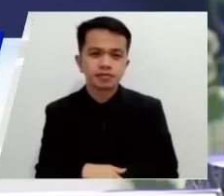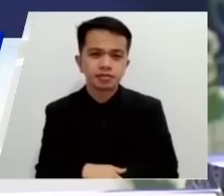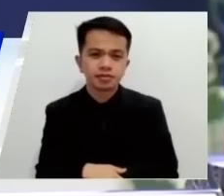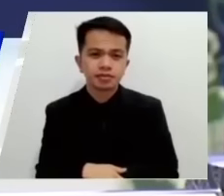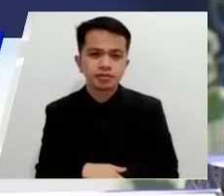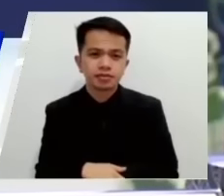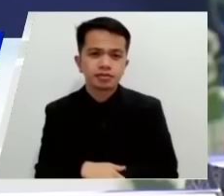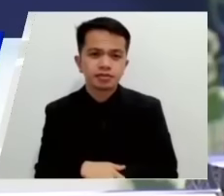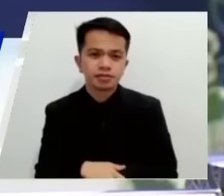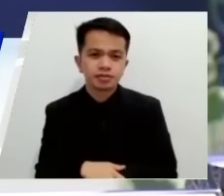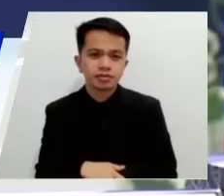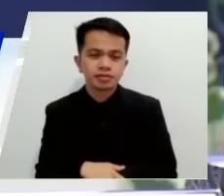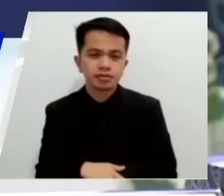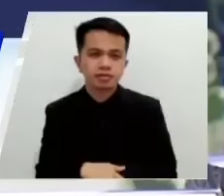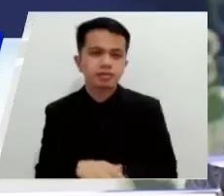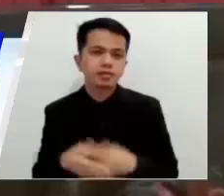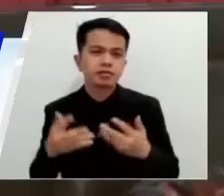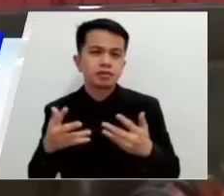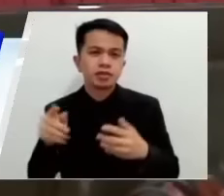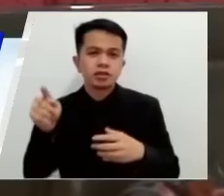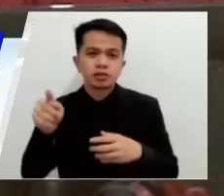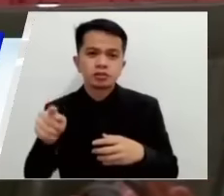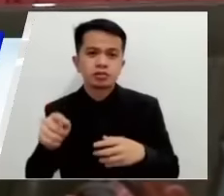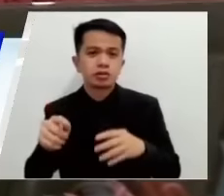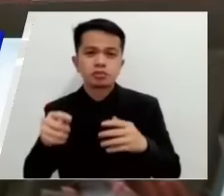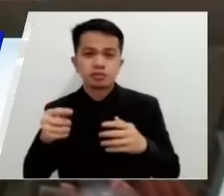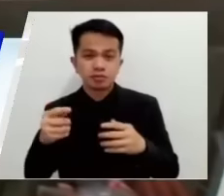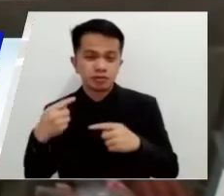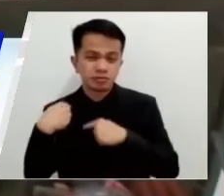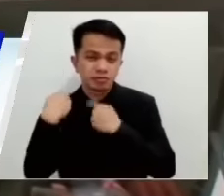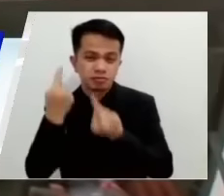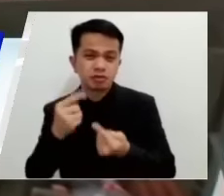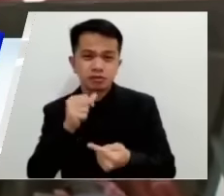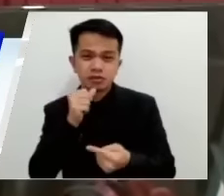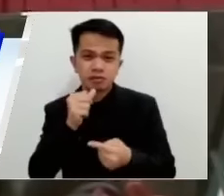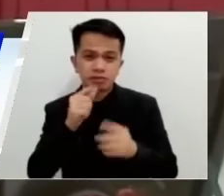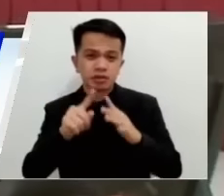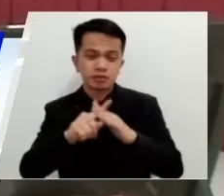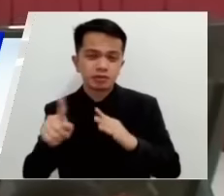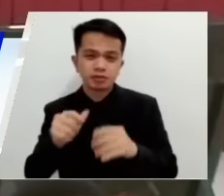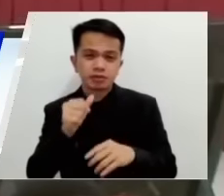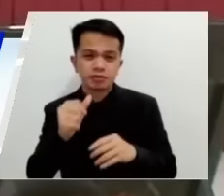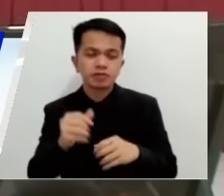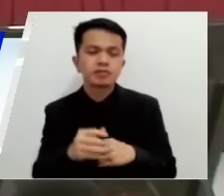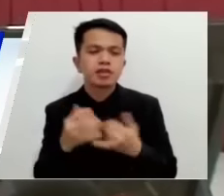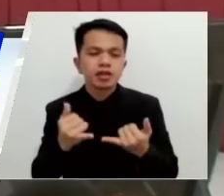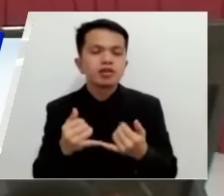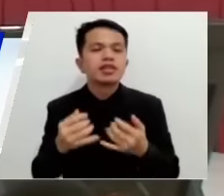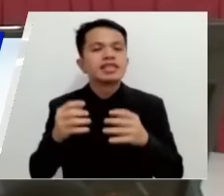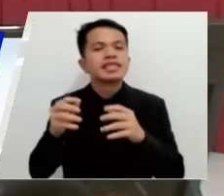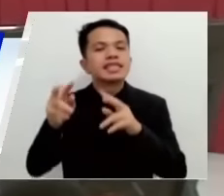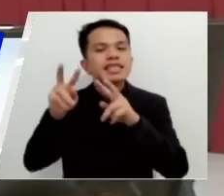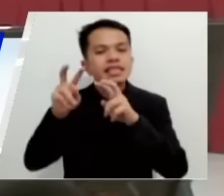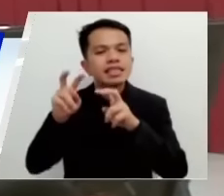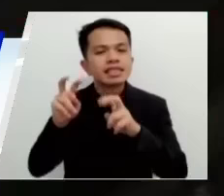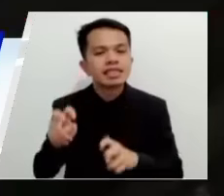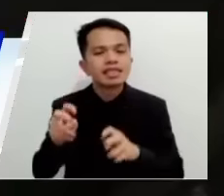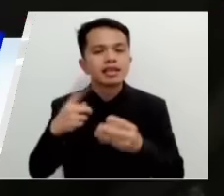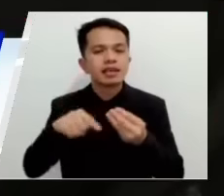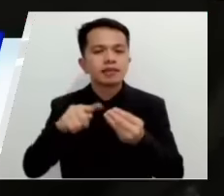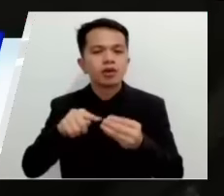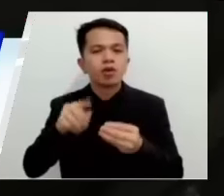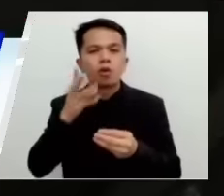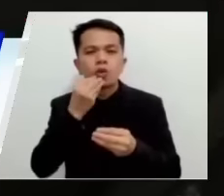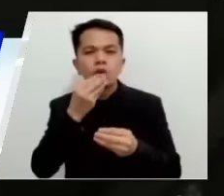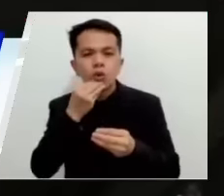sinasabing hindi siya magpapahuli, hindi ba? Gusto ngayon ng DILG na imbestigahan at panagutin ang mga nagkanlong kay Quiboloy.